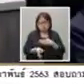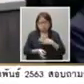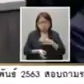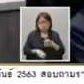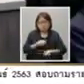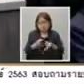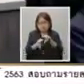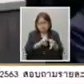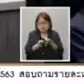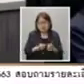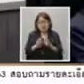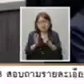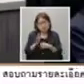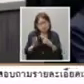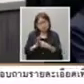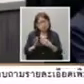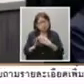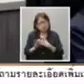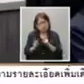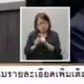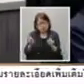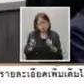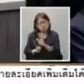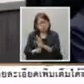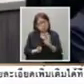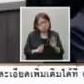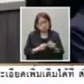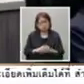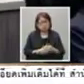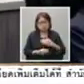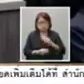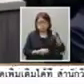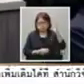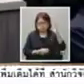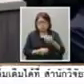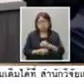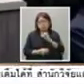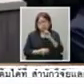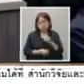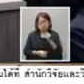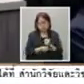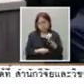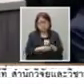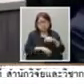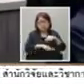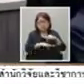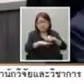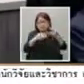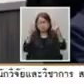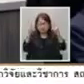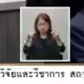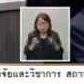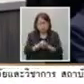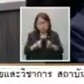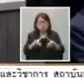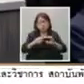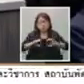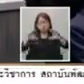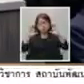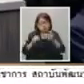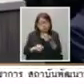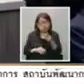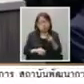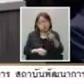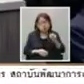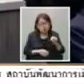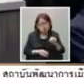านครับผมกำลังแย้งว่าการปฏิบัติหน้าที่ความเป็นนายกรัฐมนตรีและคณะรัฐมนตรีมันไม่ได้เริ่มที่อ้าง